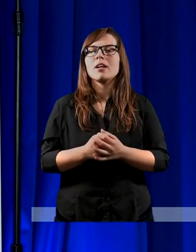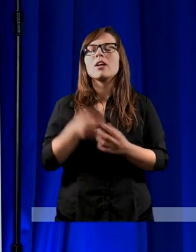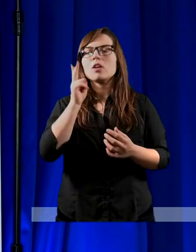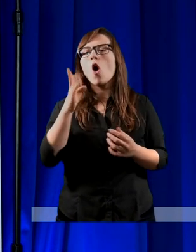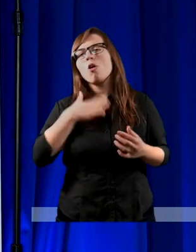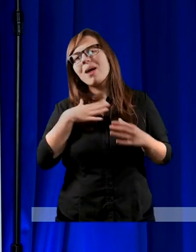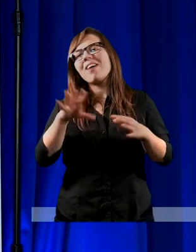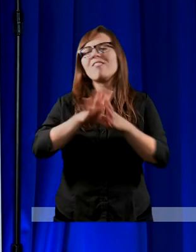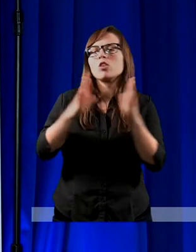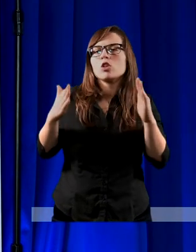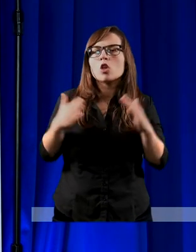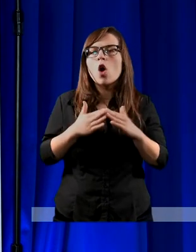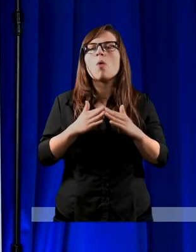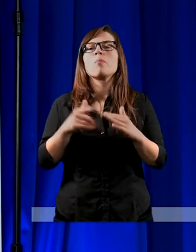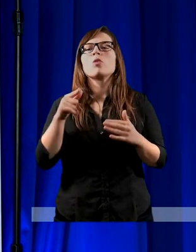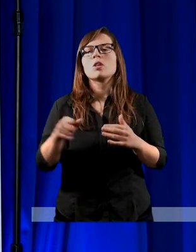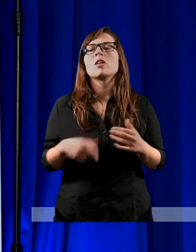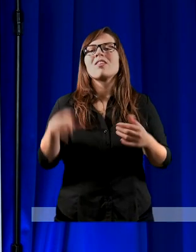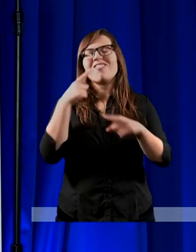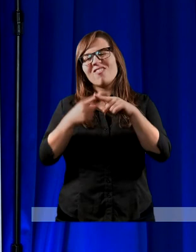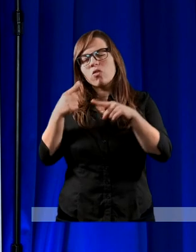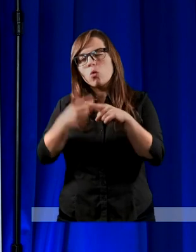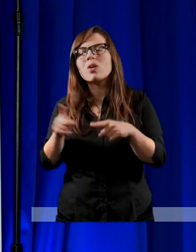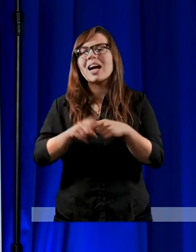u kogoś w domu, pożyczyłem od swojego